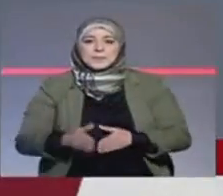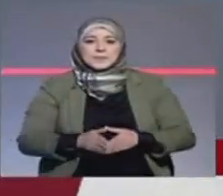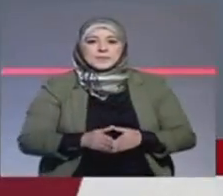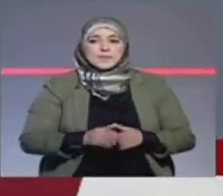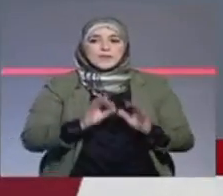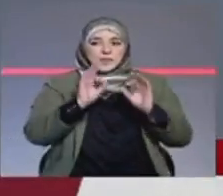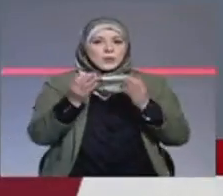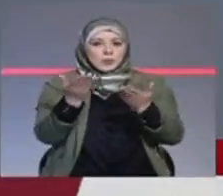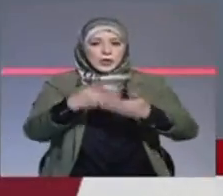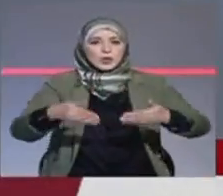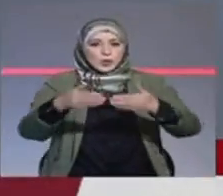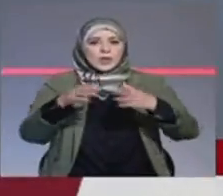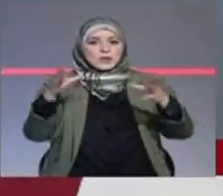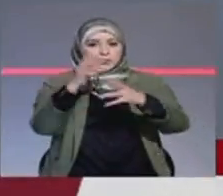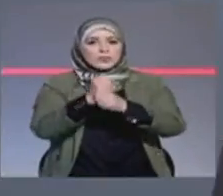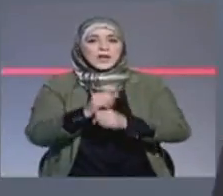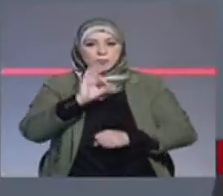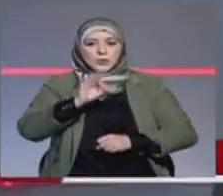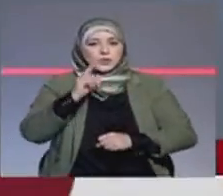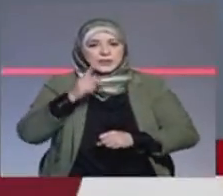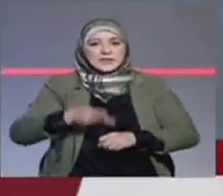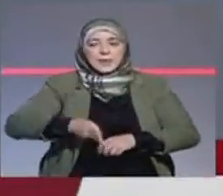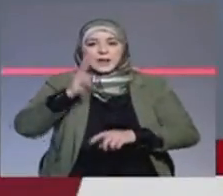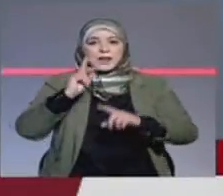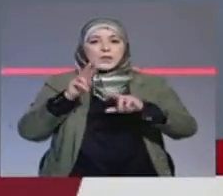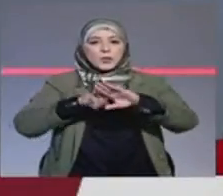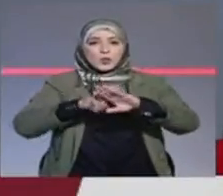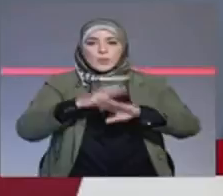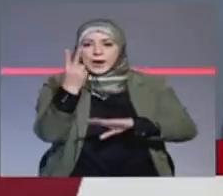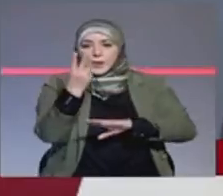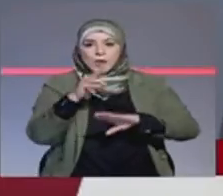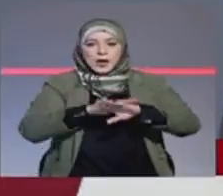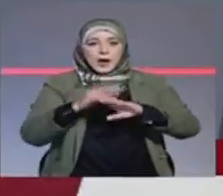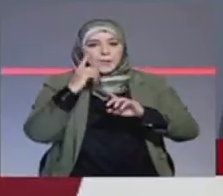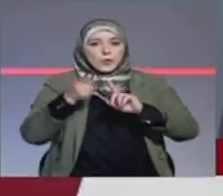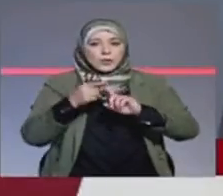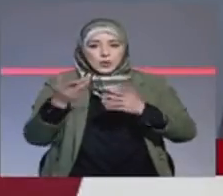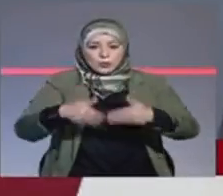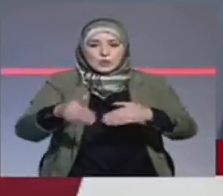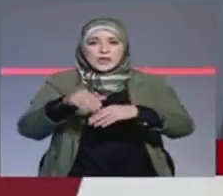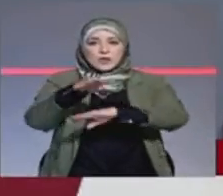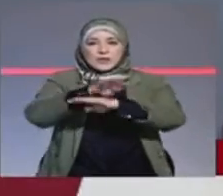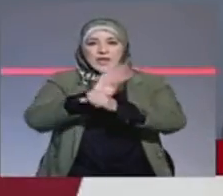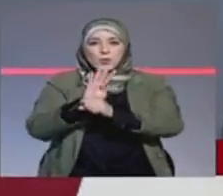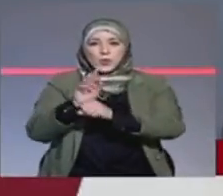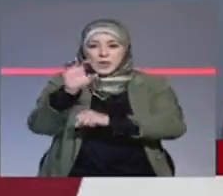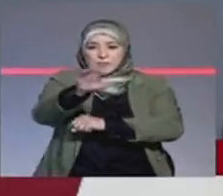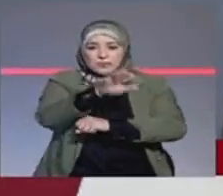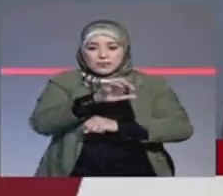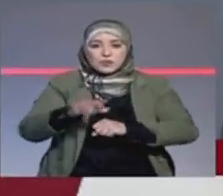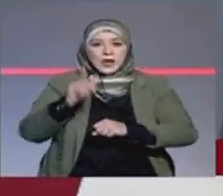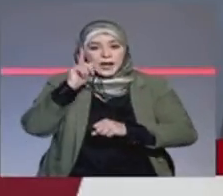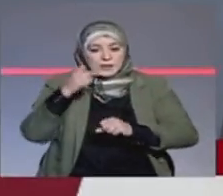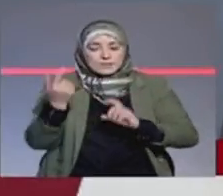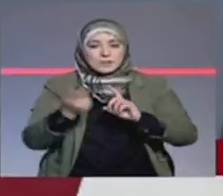هناك أوضاع عامة، ولكن ثم المحاور الرئيسية هي الوضع الوبائي في عديد الجهات اليوم اللي لابد